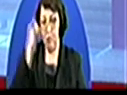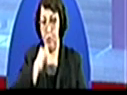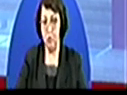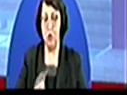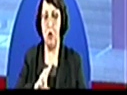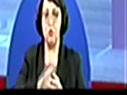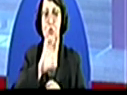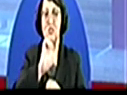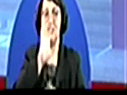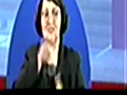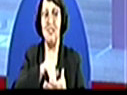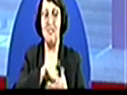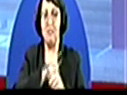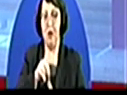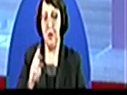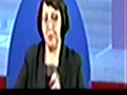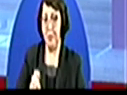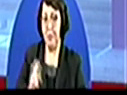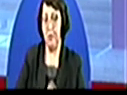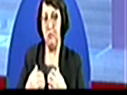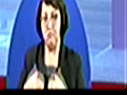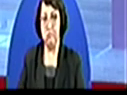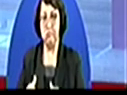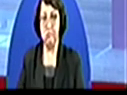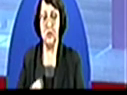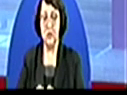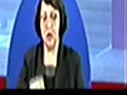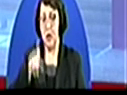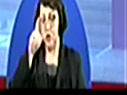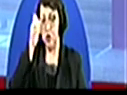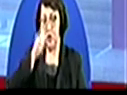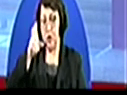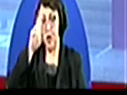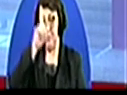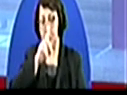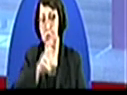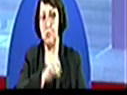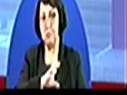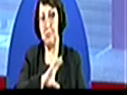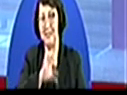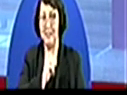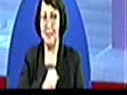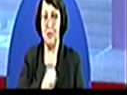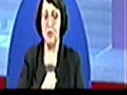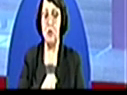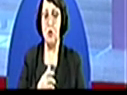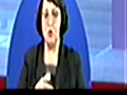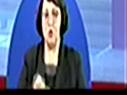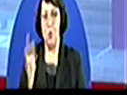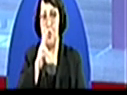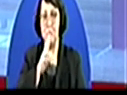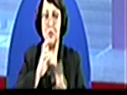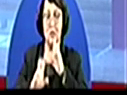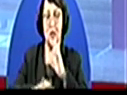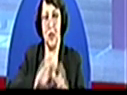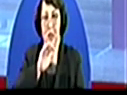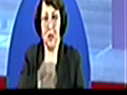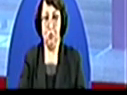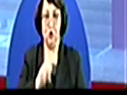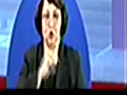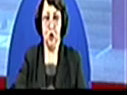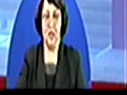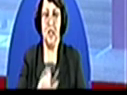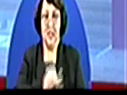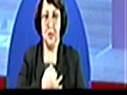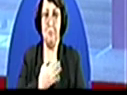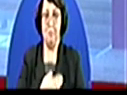байна. Ерөнхийлөгч эмч эмнэлгийн ажилчид улсын онцгой комиссийн нийтдээ албан одоо албан хаагчид хүндрэл бэрхшээлийн ард гарч даван туулна гэдэгт